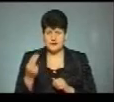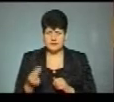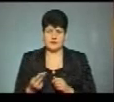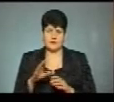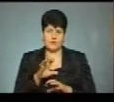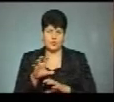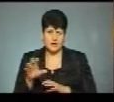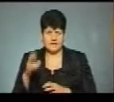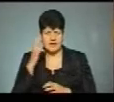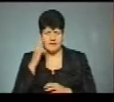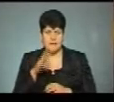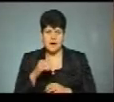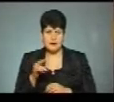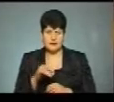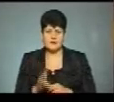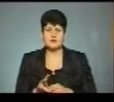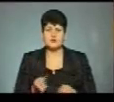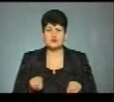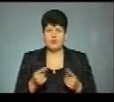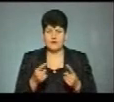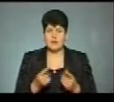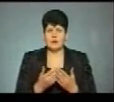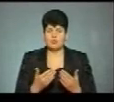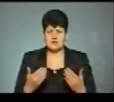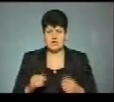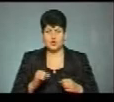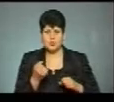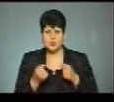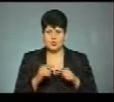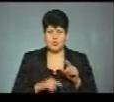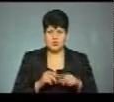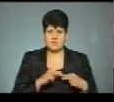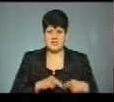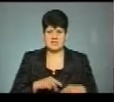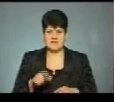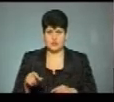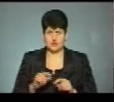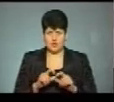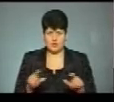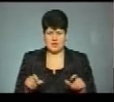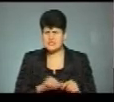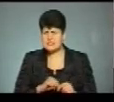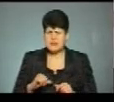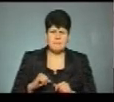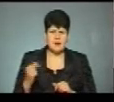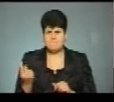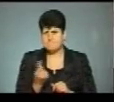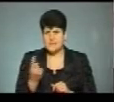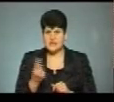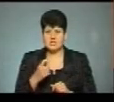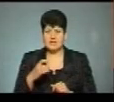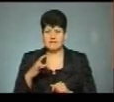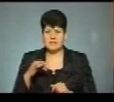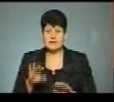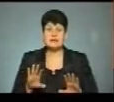з Київського Майдану. Створювали музей батько Назарія, друзі, родичі, працівники школи. З самих перших хвилин, як тільки сталася